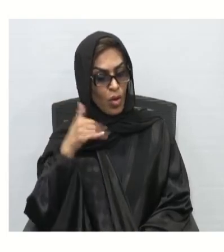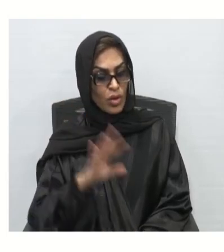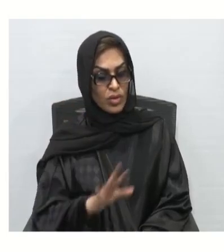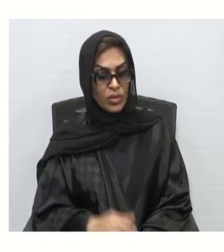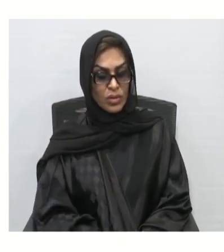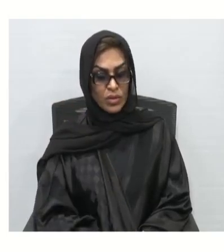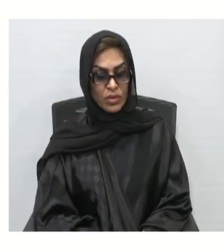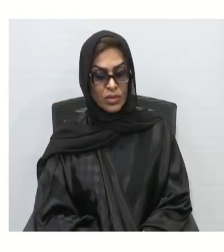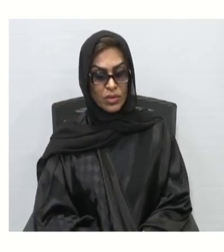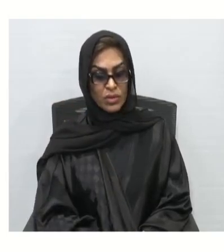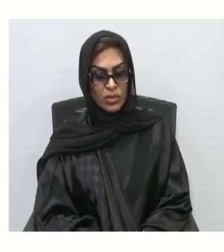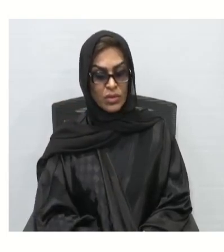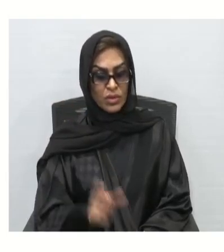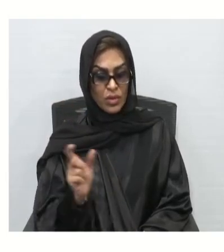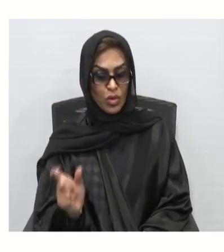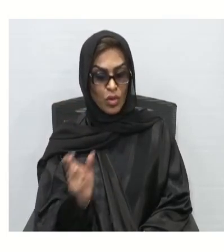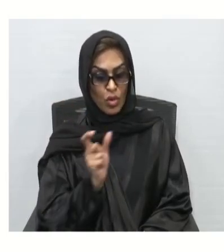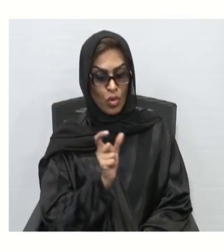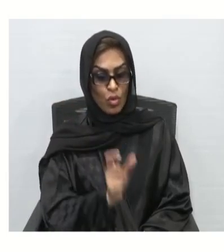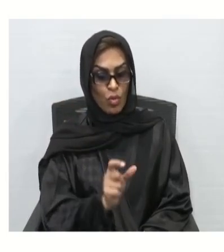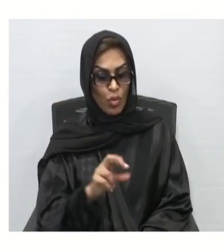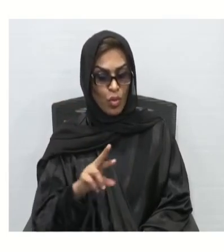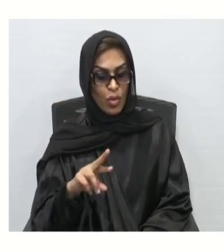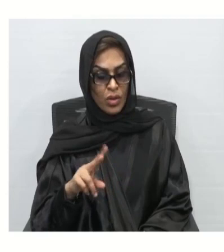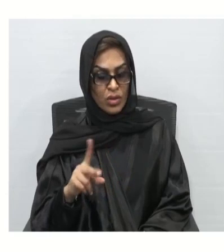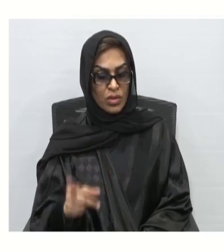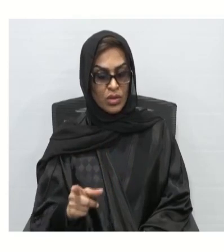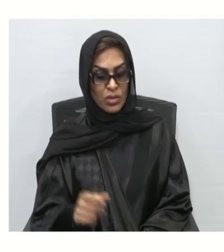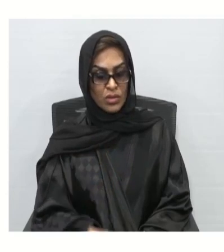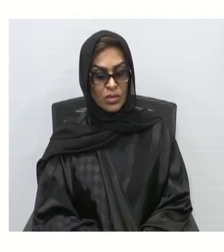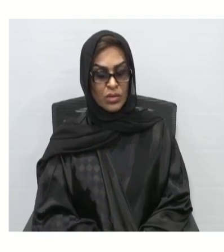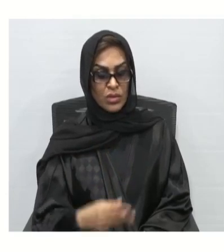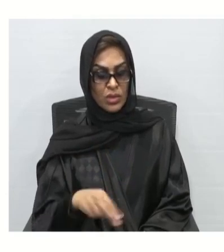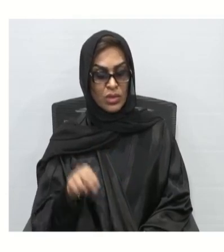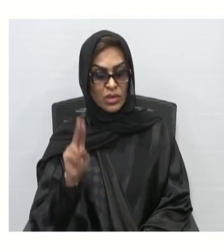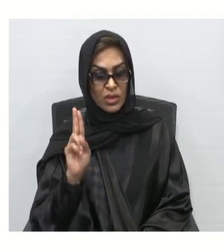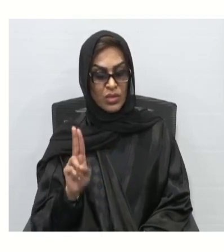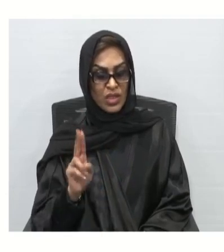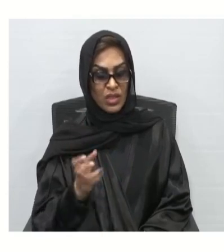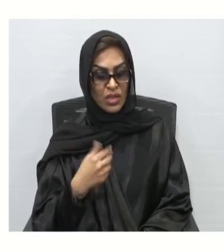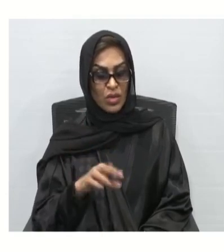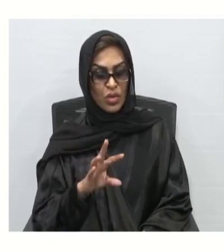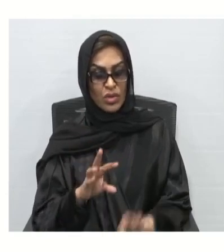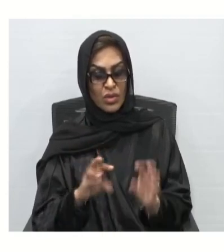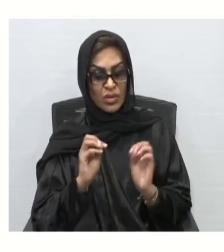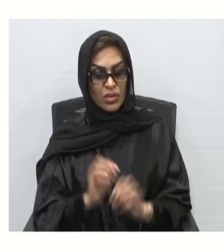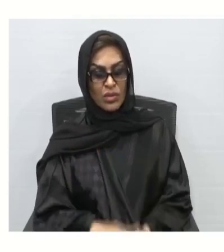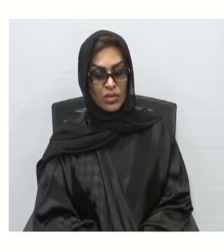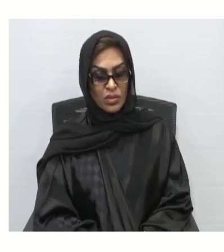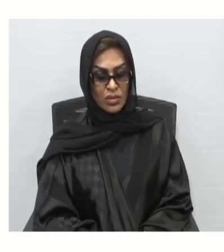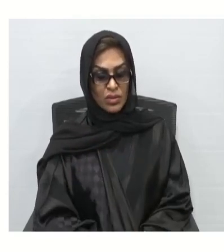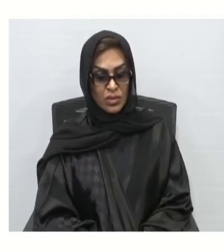الهواتف الذكيه ثالثا من المهم جدا عليك استخدام كلمات مرور